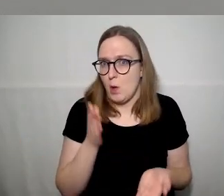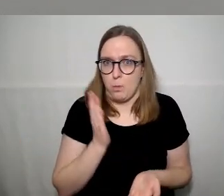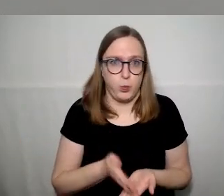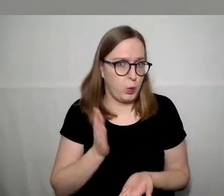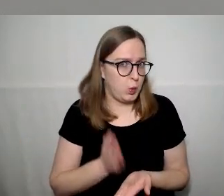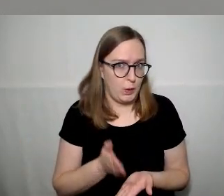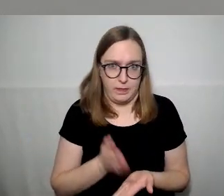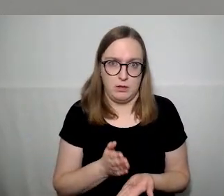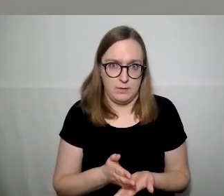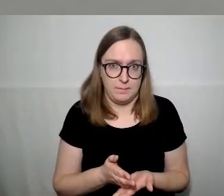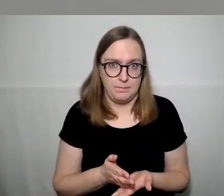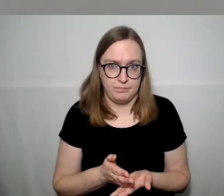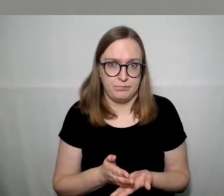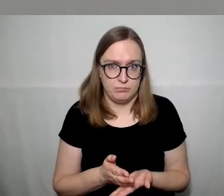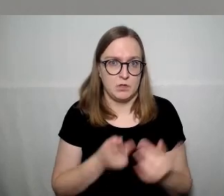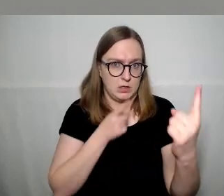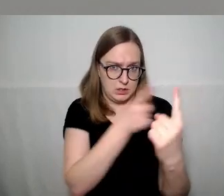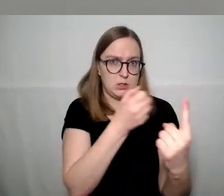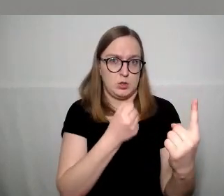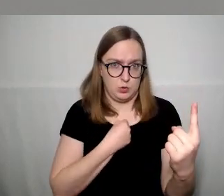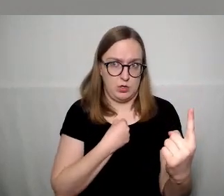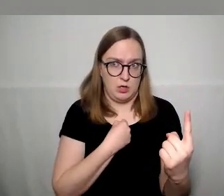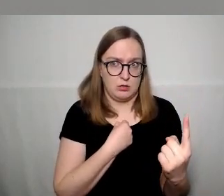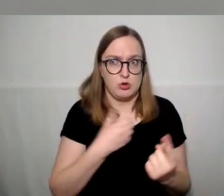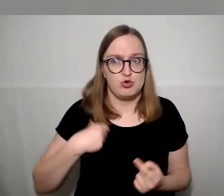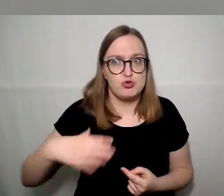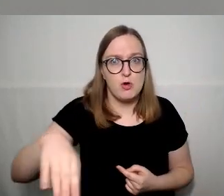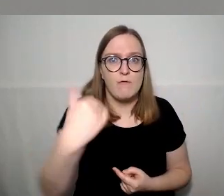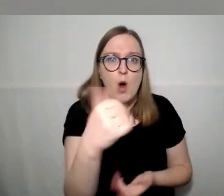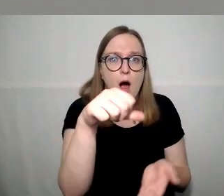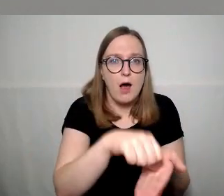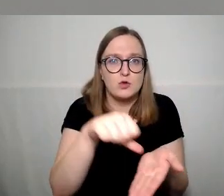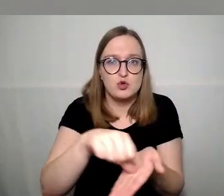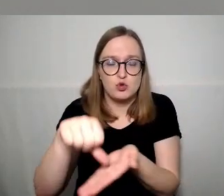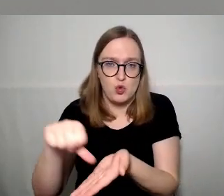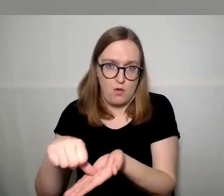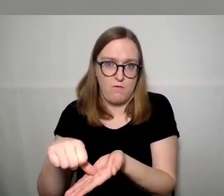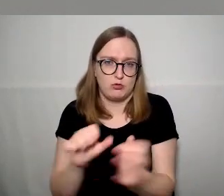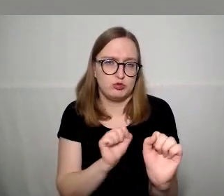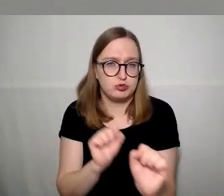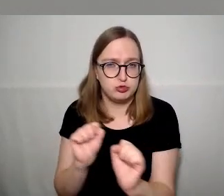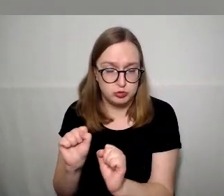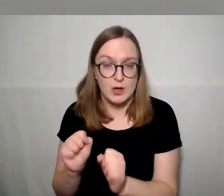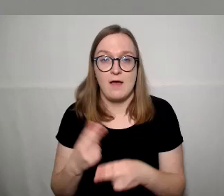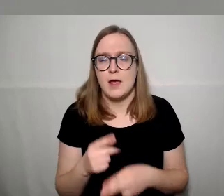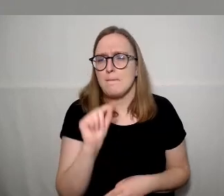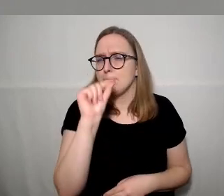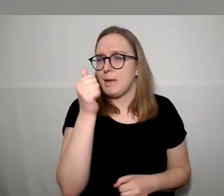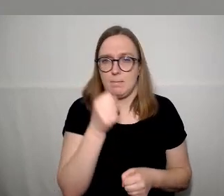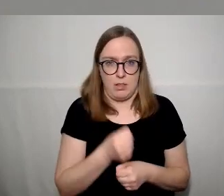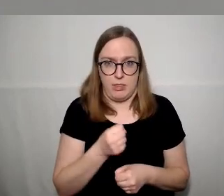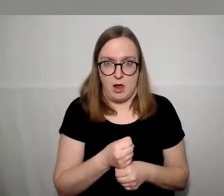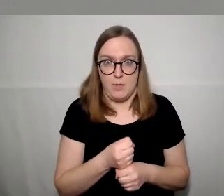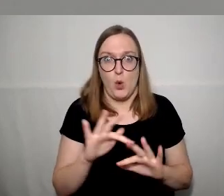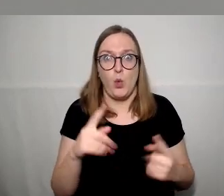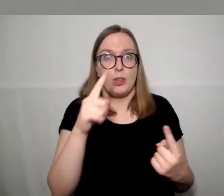šitą, kaip sakyti, iškelti tikslą, atstovauti. Tiesiog turbūt ir pats pirmas darbas turbūt būtų atėjus į